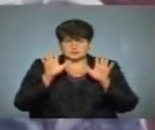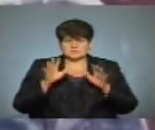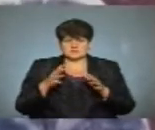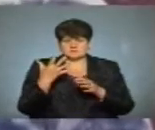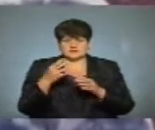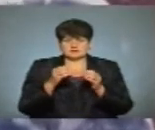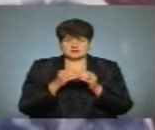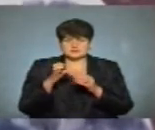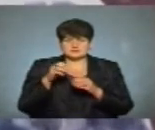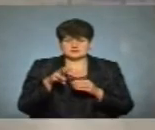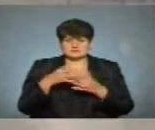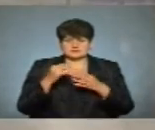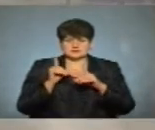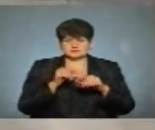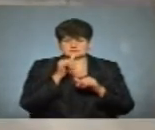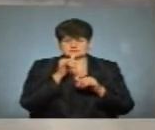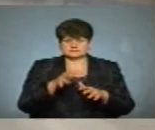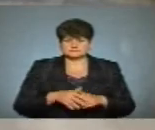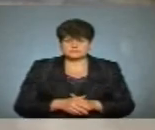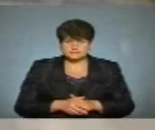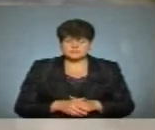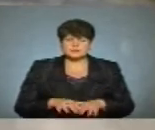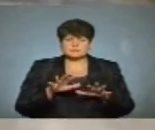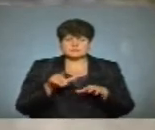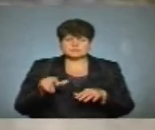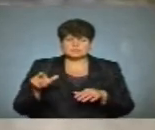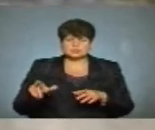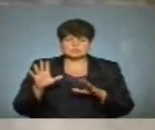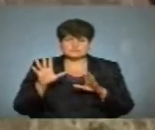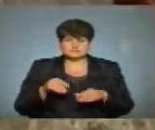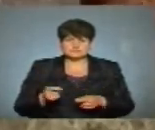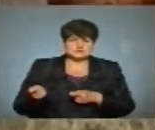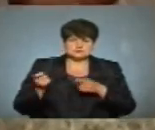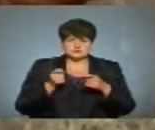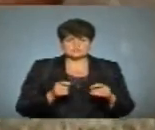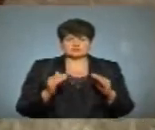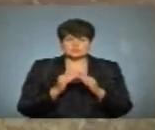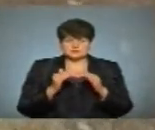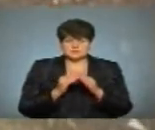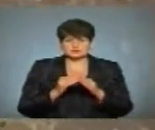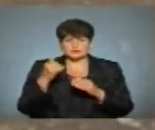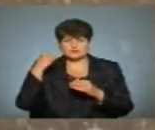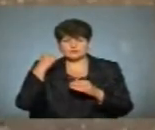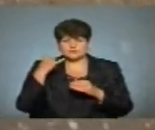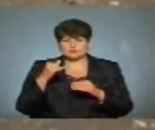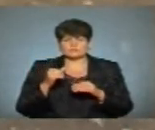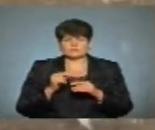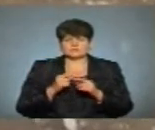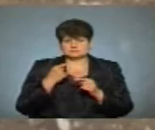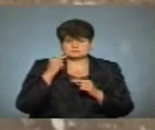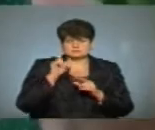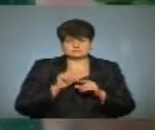5-10 сантиметрів, ніхто не проїде вже. Місцеві кажуть, заносять все з подвір'я в будинок. Худобу переносять у безпечне